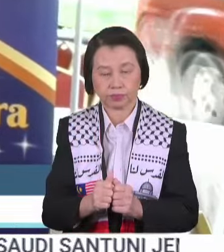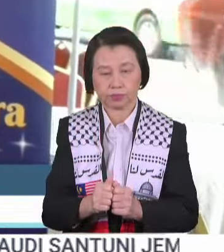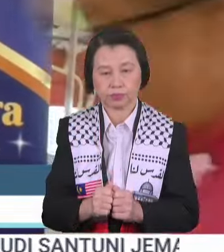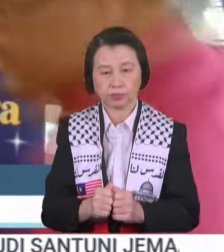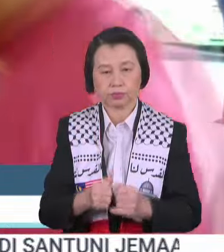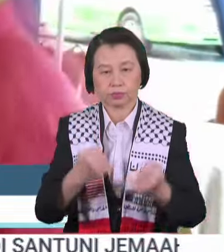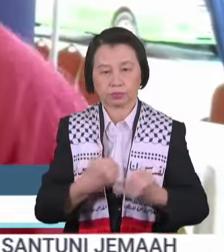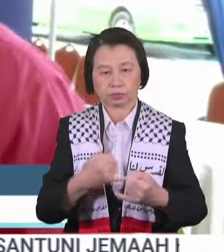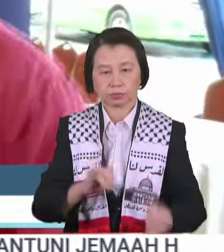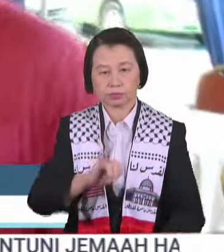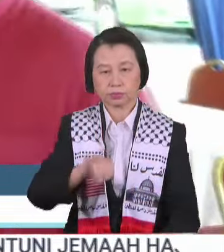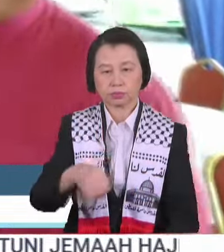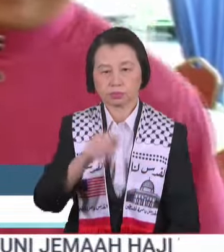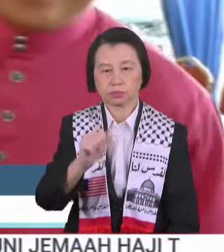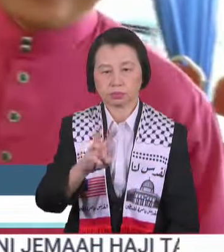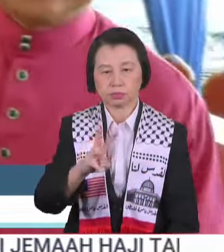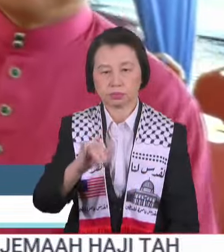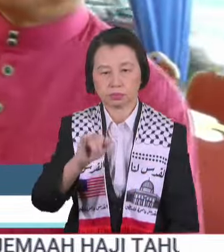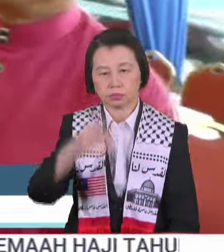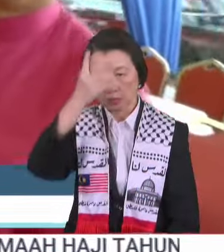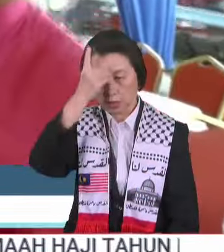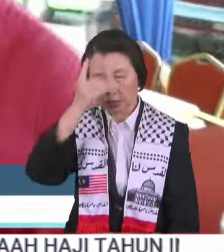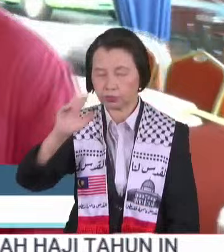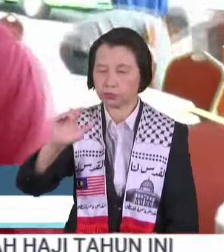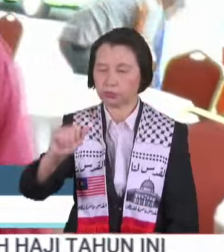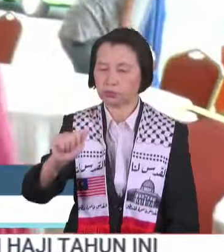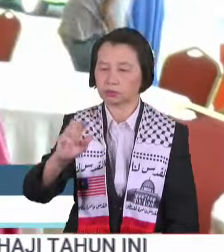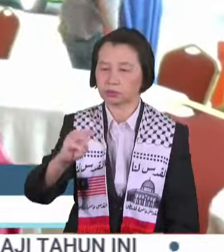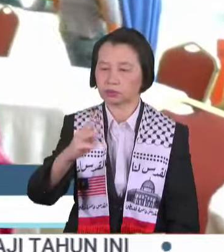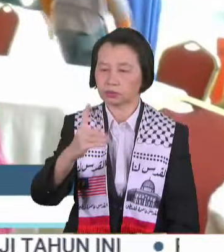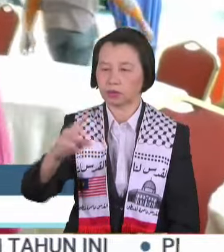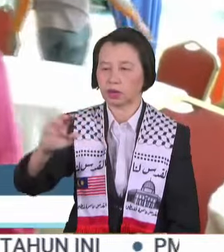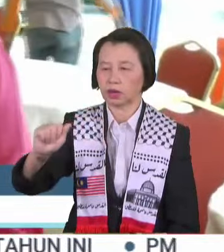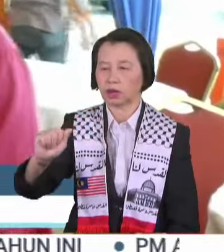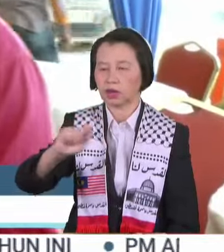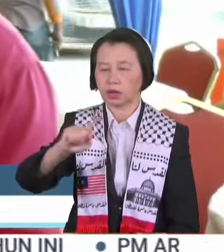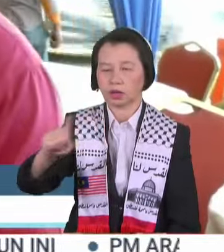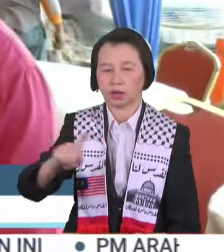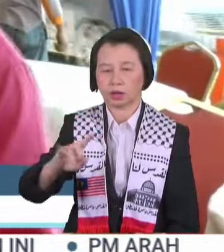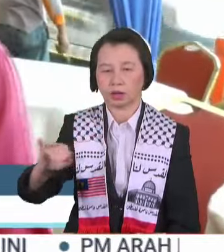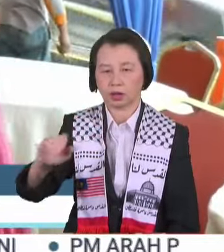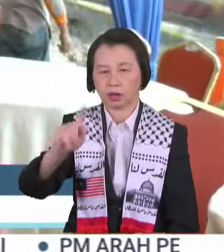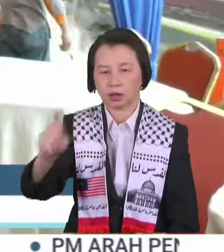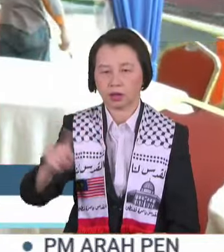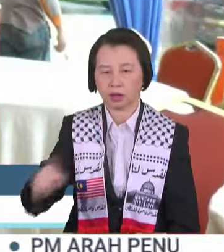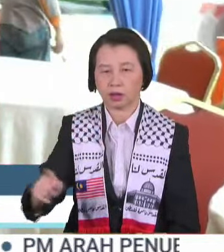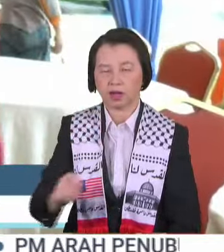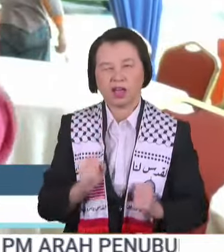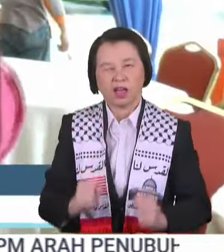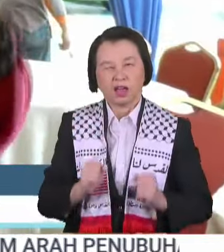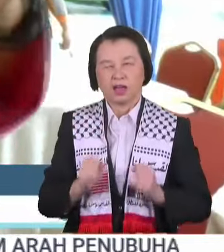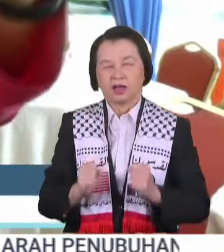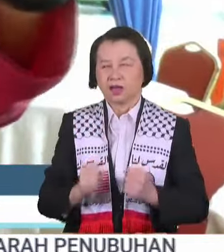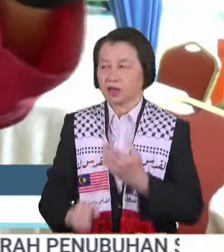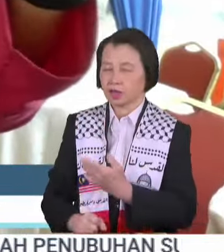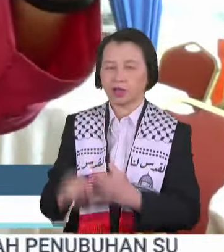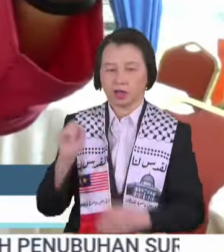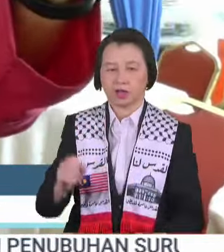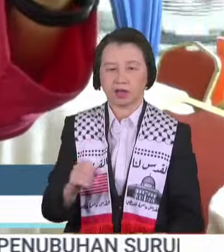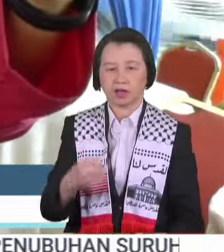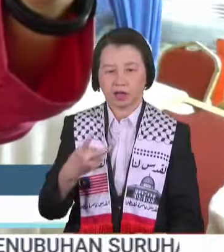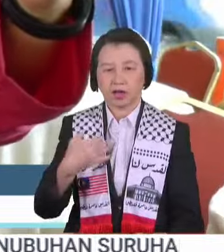Agama Islam Wilayah Persekutuan Jawi, Datuk Muhammad Haji Ismail. Apa khabar, Datuk? Alhamdulillah, sihat walafiat. Penat berlari, ya, Datuk? Penat berlari sebab sepanjang datang mereka